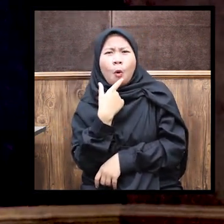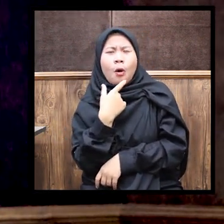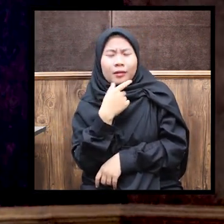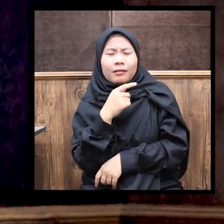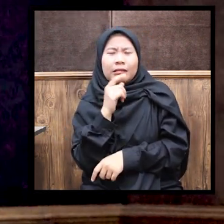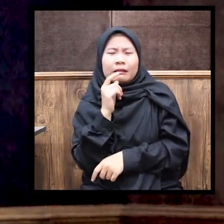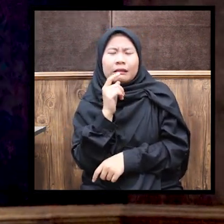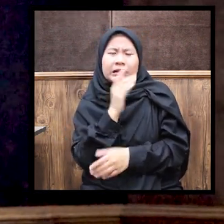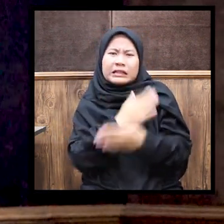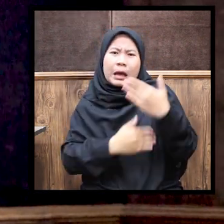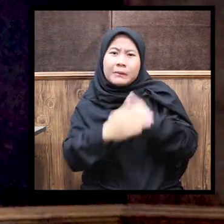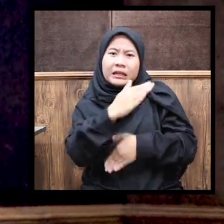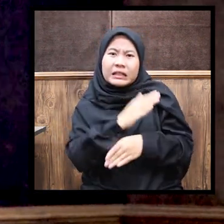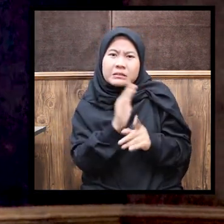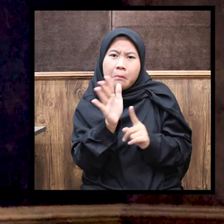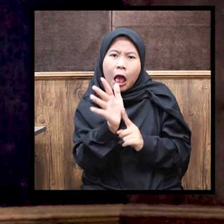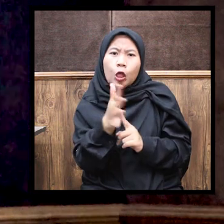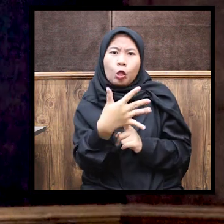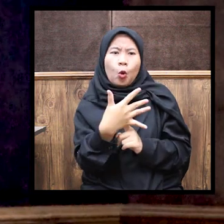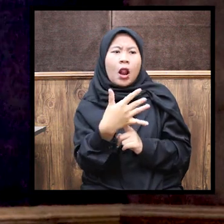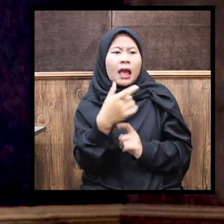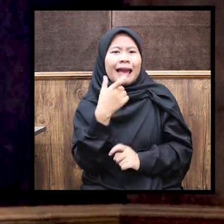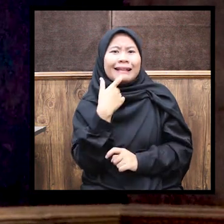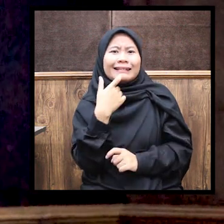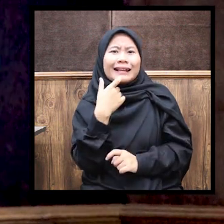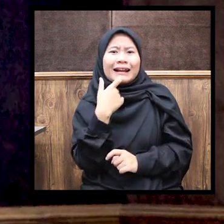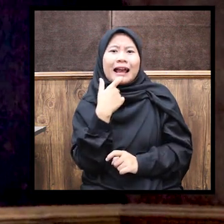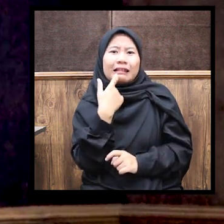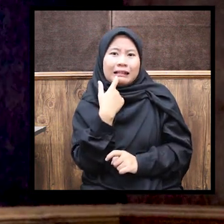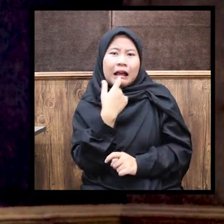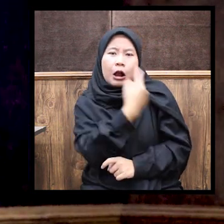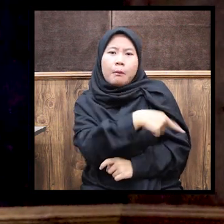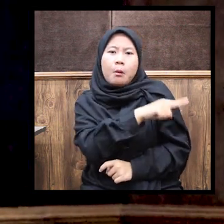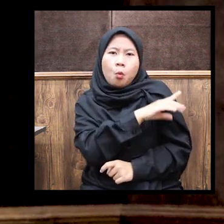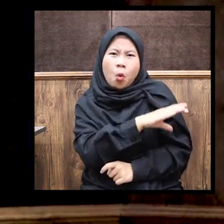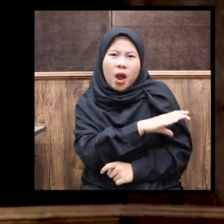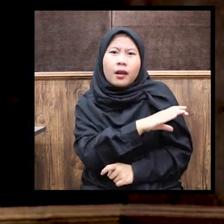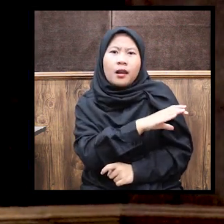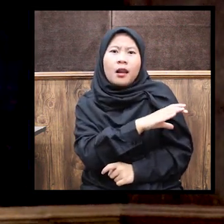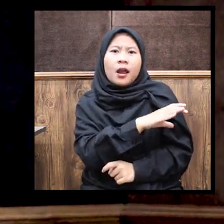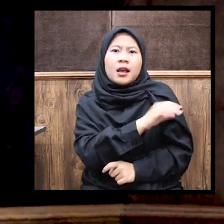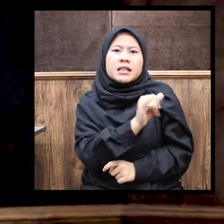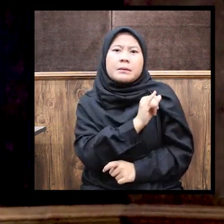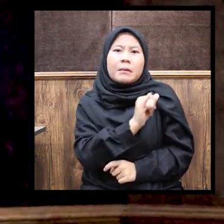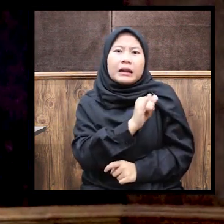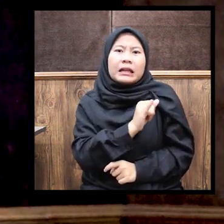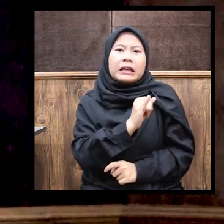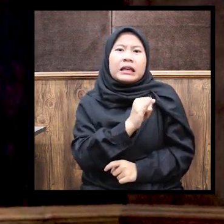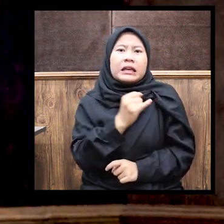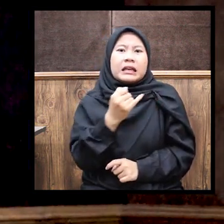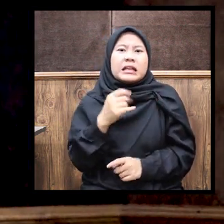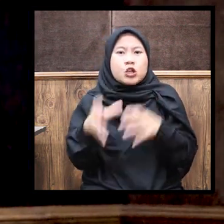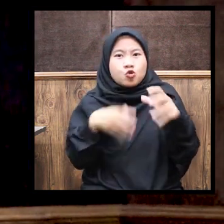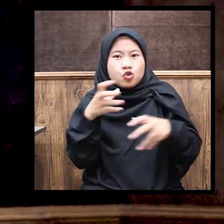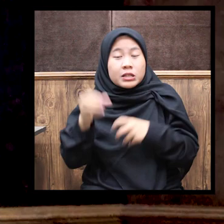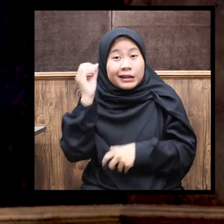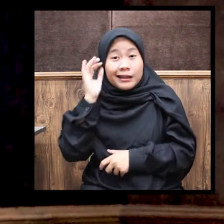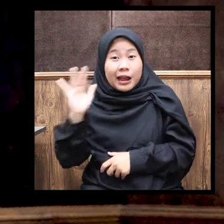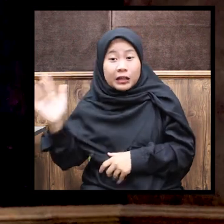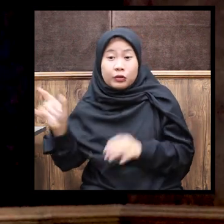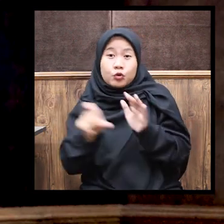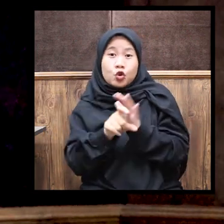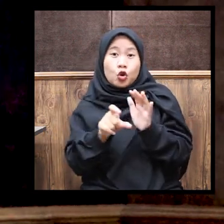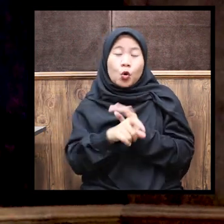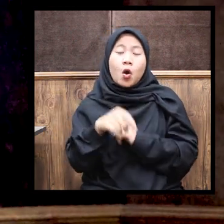itu lebih banyak arahnya kepada industri kreatif misalnya kerajinan seperti saudara-saudara kita di Imogiri